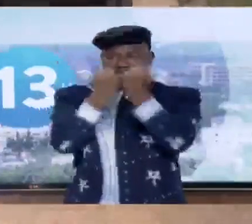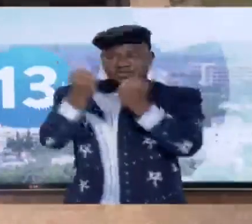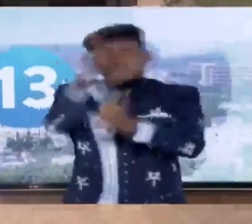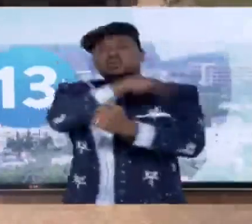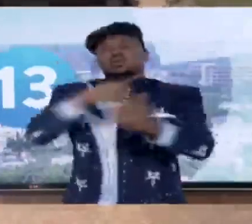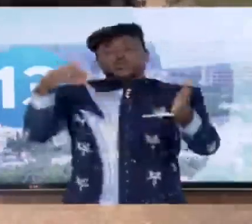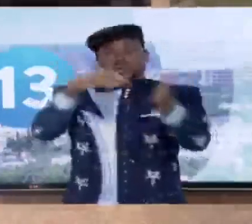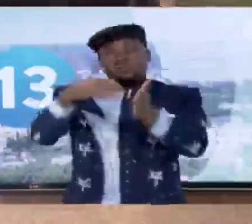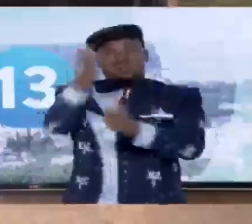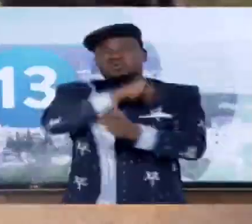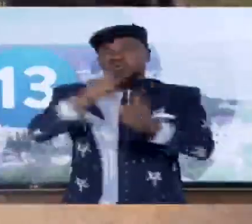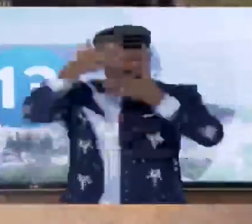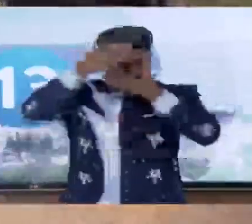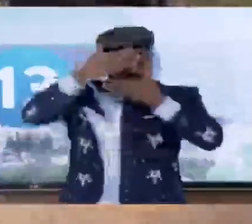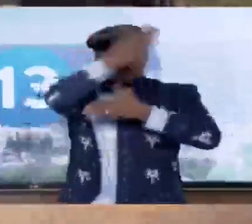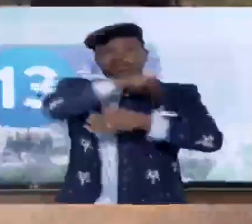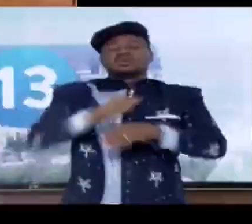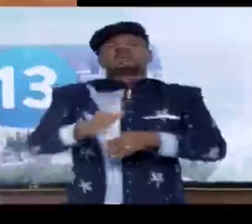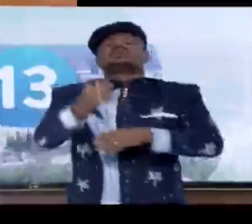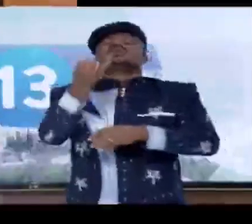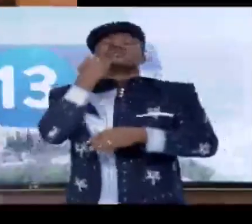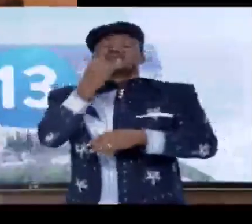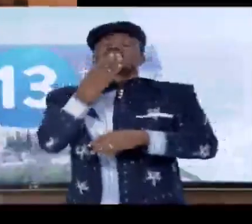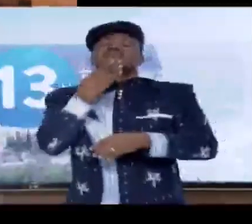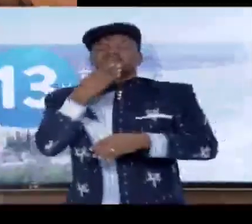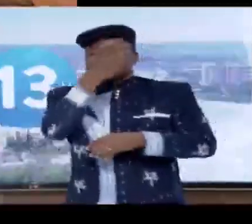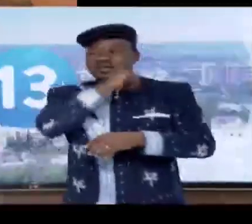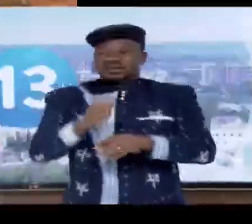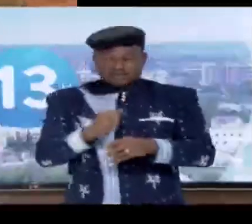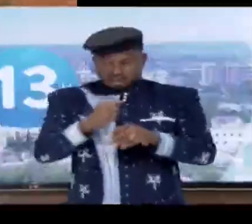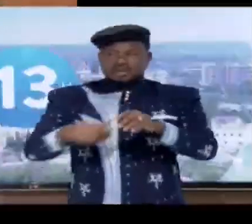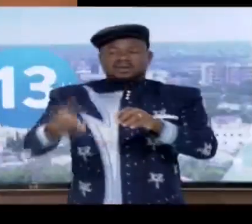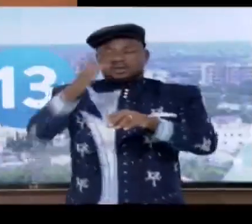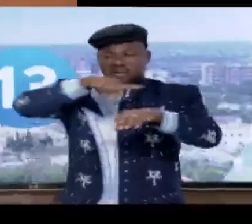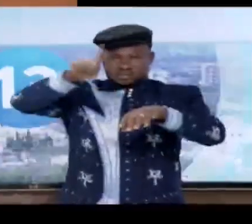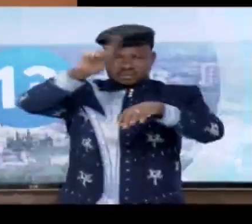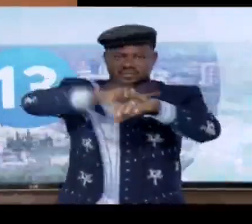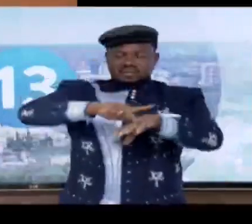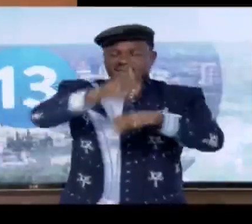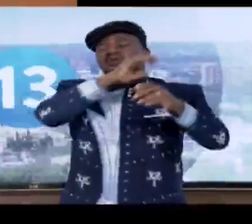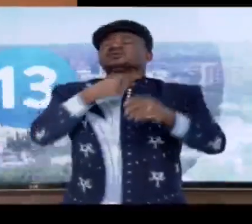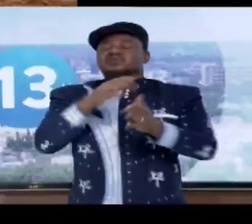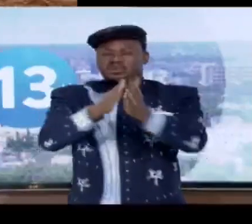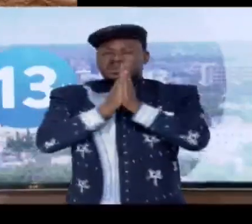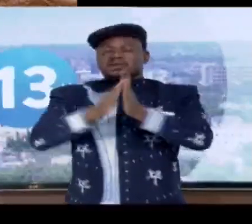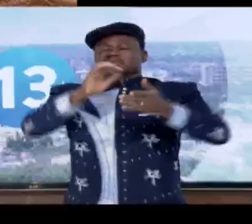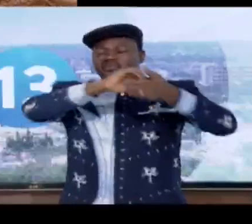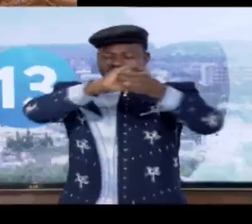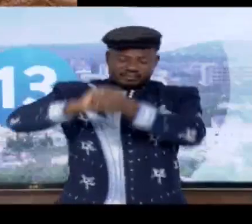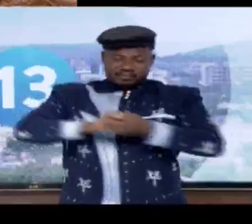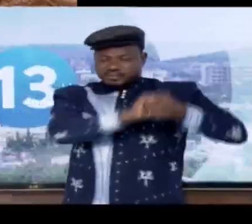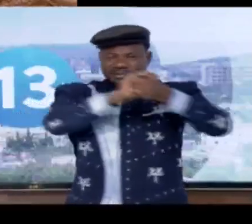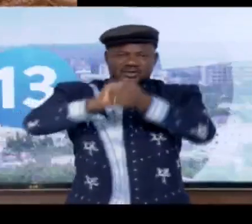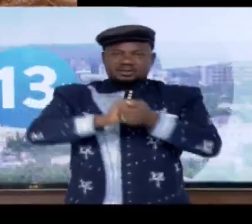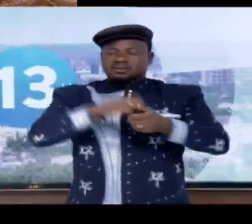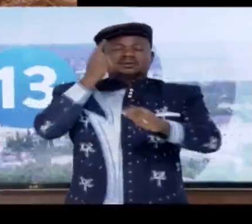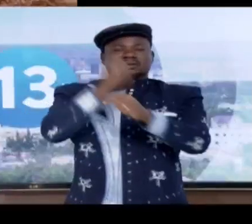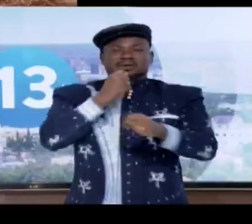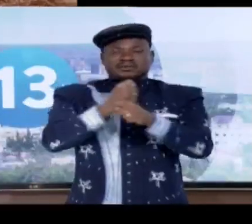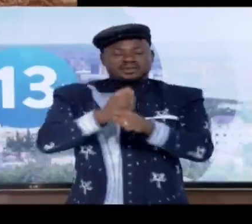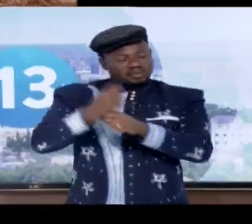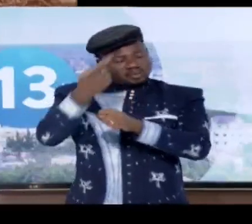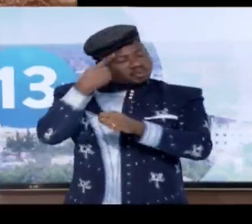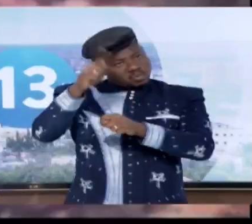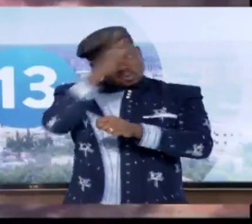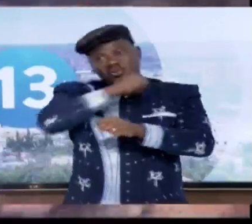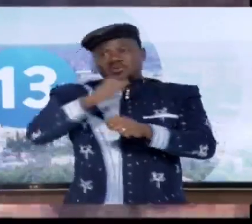Ibrahim Traoré, de par ses prouesses, posant ainsi les bases d'une fédération des forces des États du Sahel, se veut par ailleurs rassurant quant